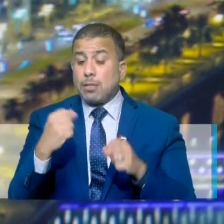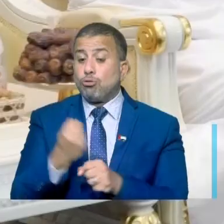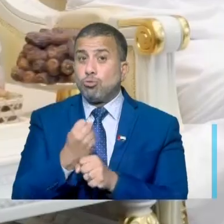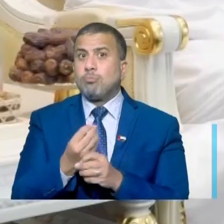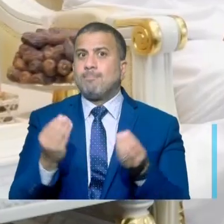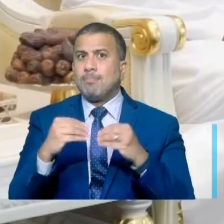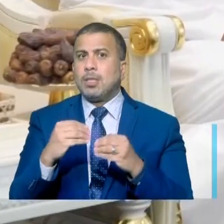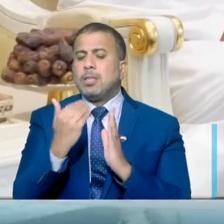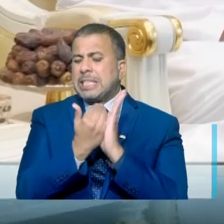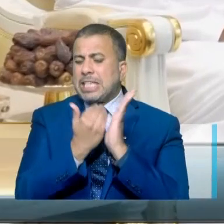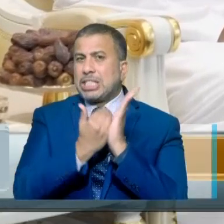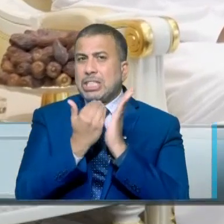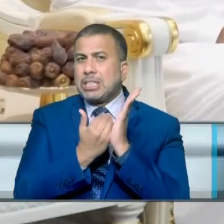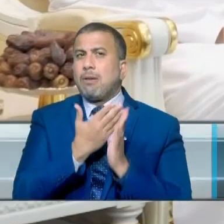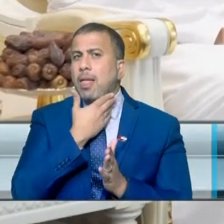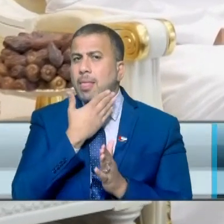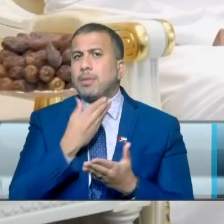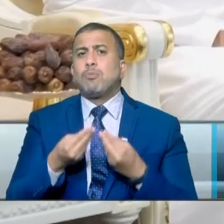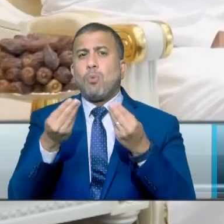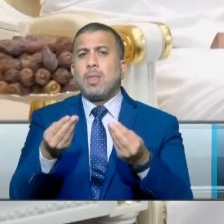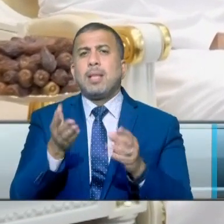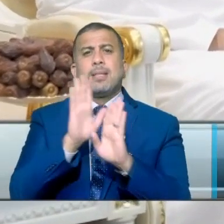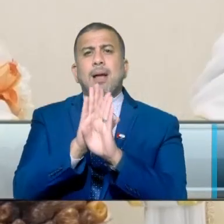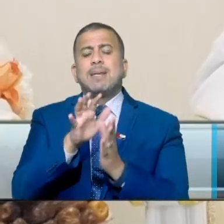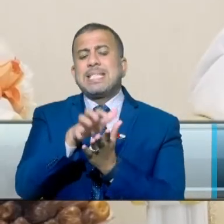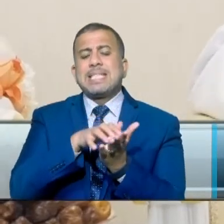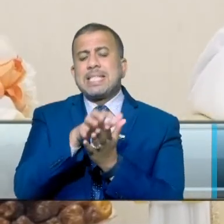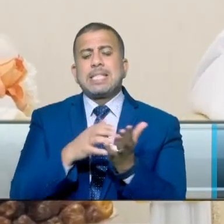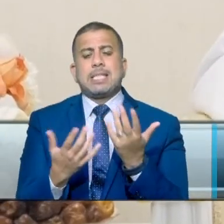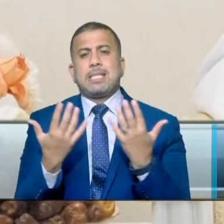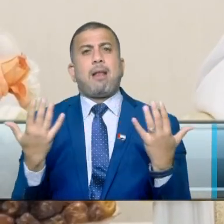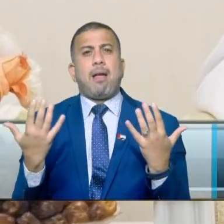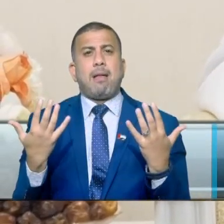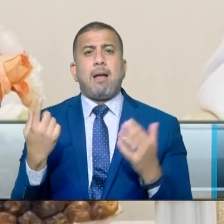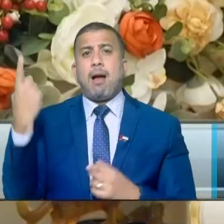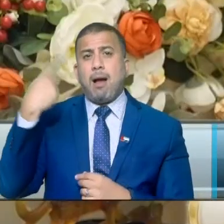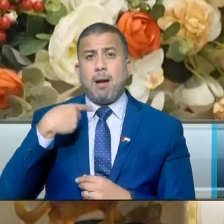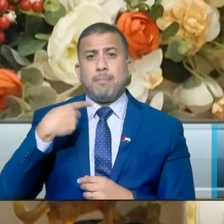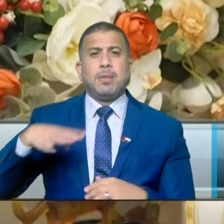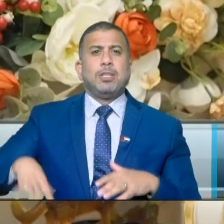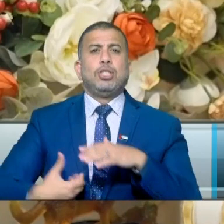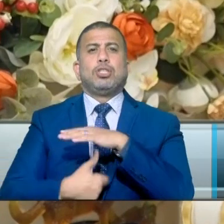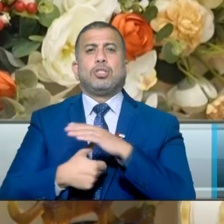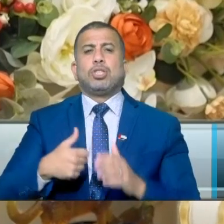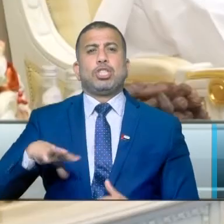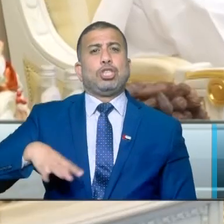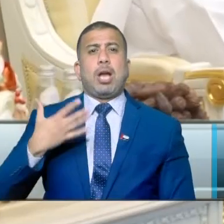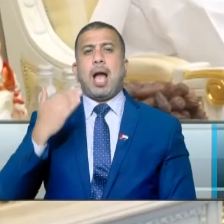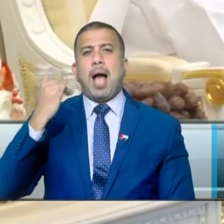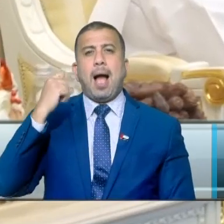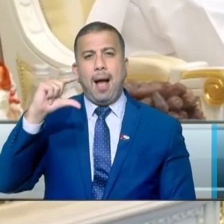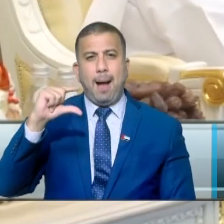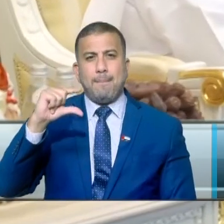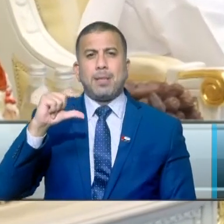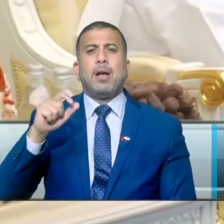التشغيليه والترشيد والخدمات المقدمه لدعم القطاع الزراعي تنفيذ لتوجيه صاحب السمو الشيخ حمد